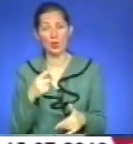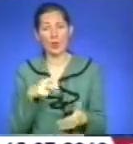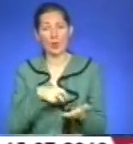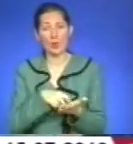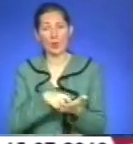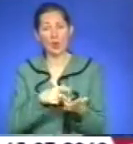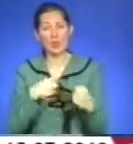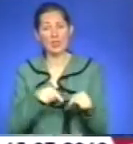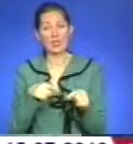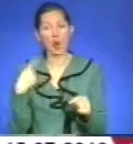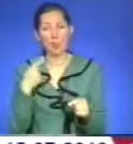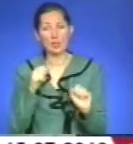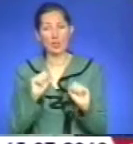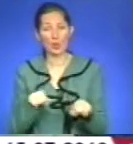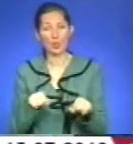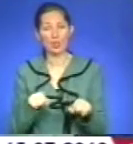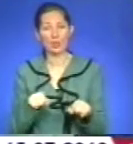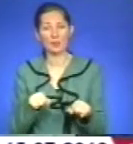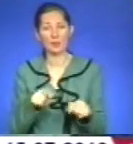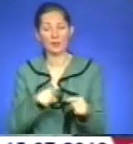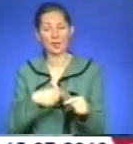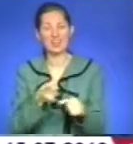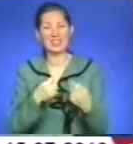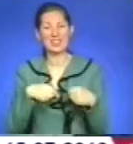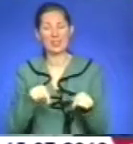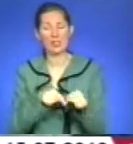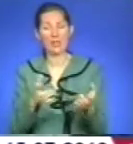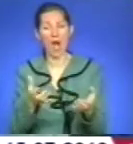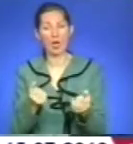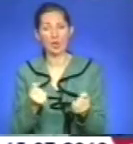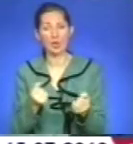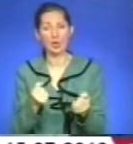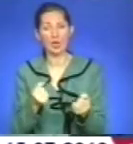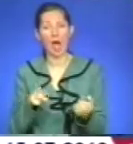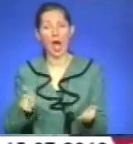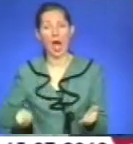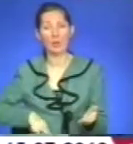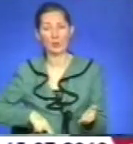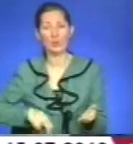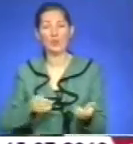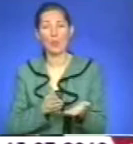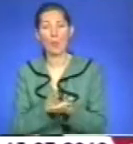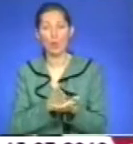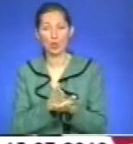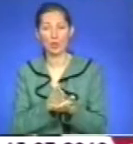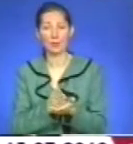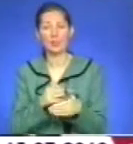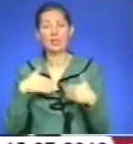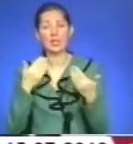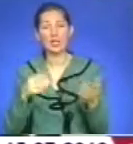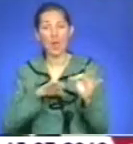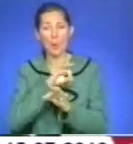зв'язку області, можна, через відділення отримати адміністративні послуги. Ініціатори